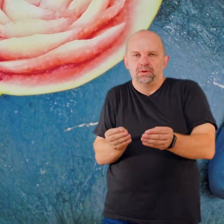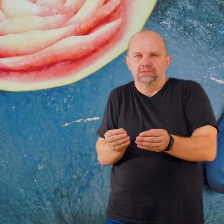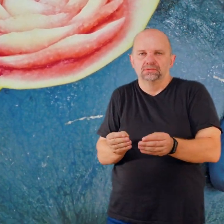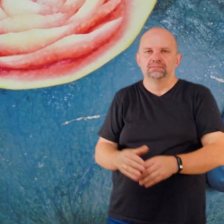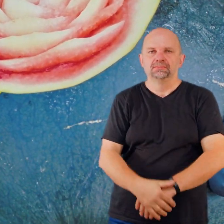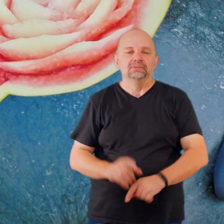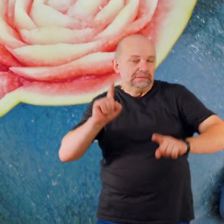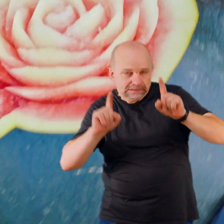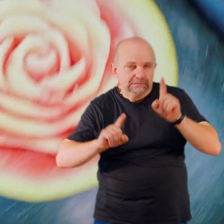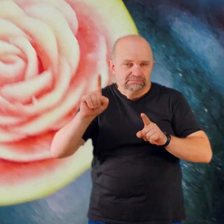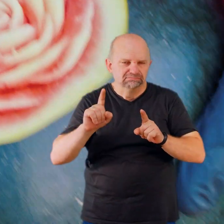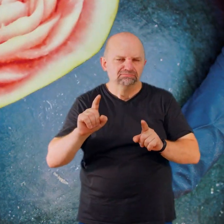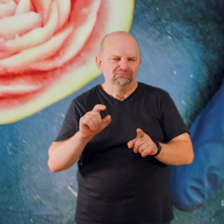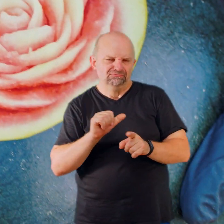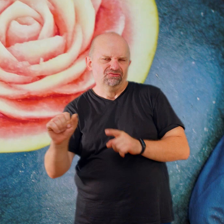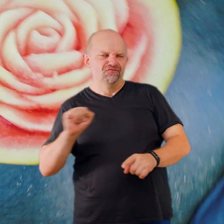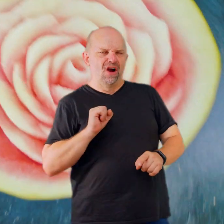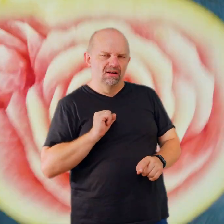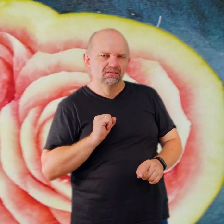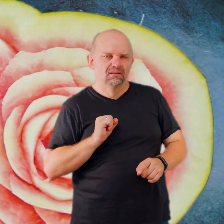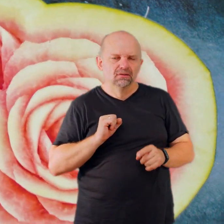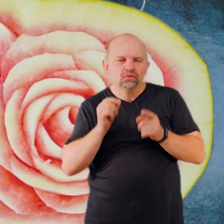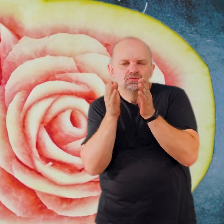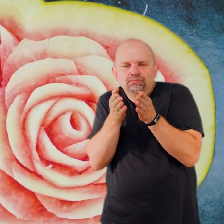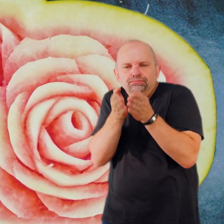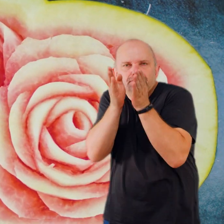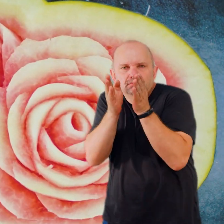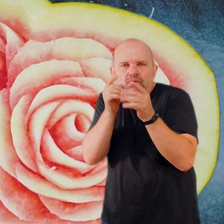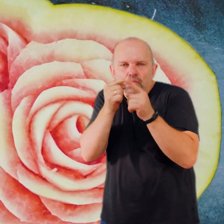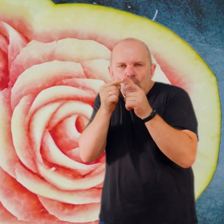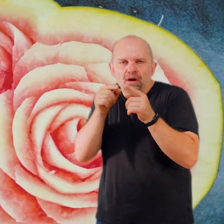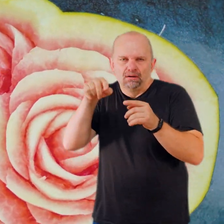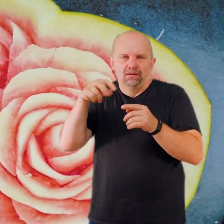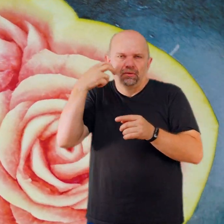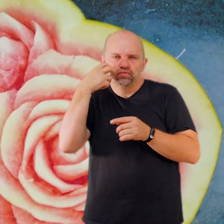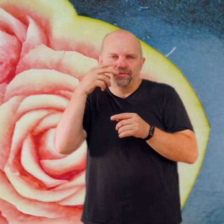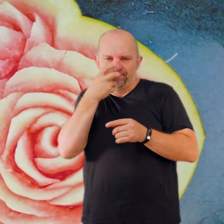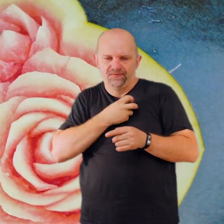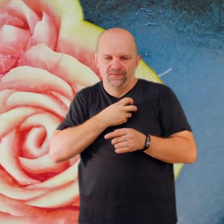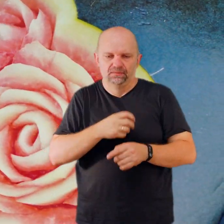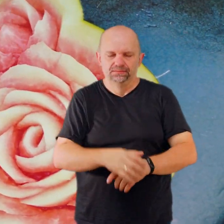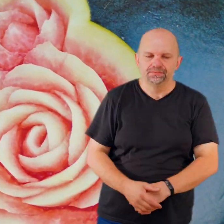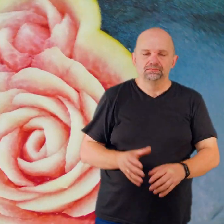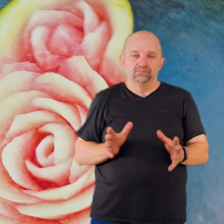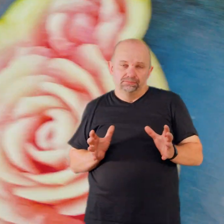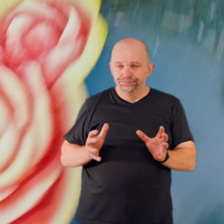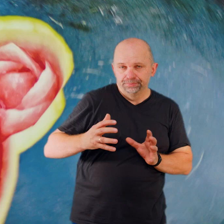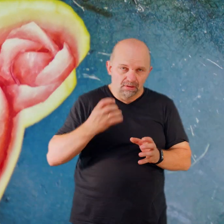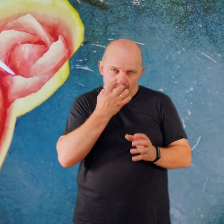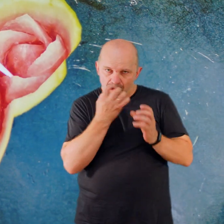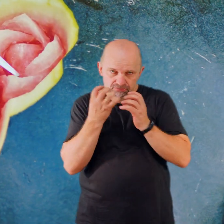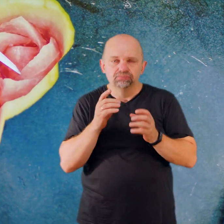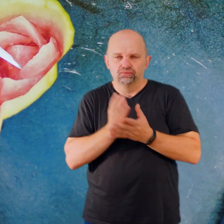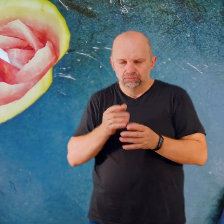Czasami fajnie sobie wyśrodkować ten nasz stożek, czyli obkręcamy go,